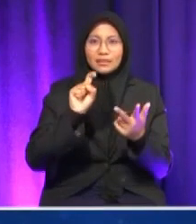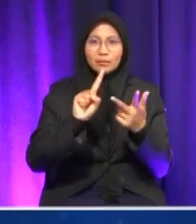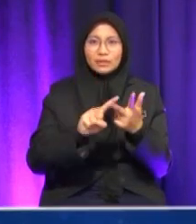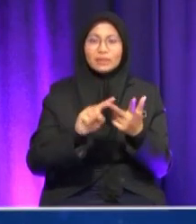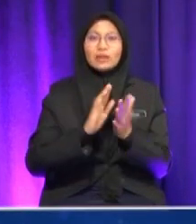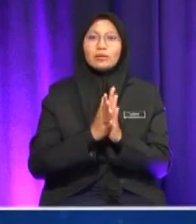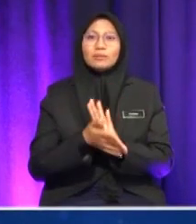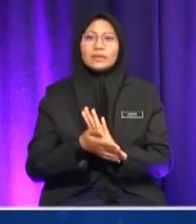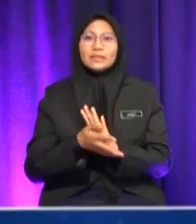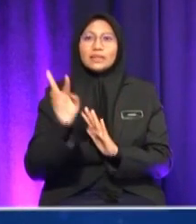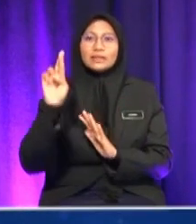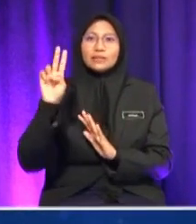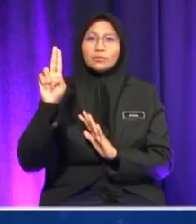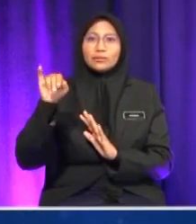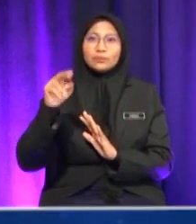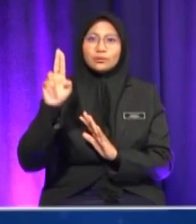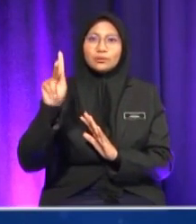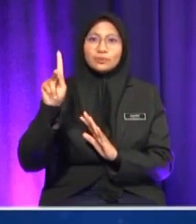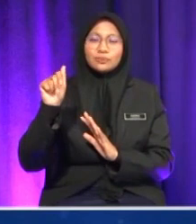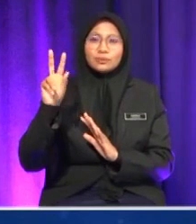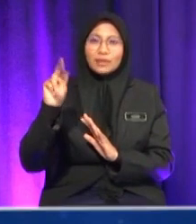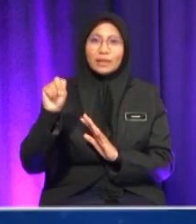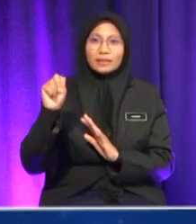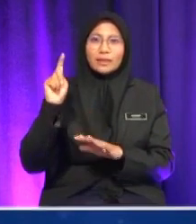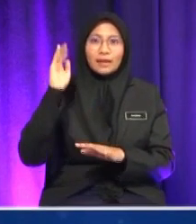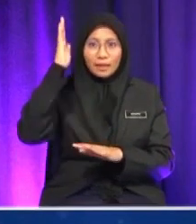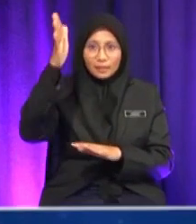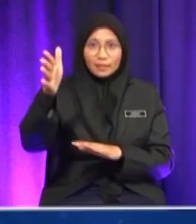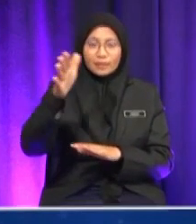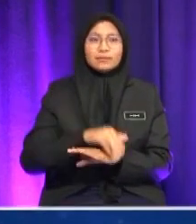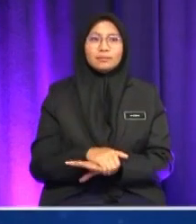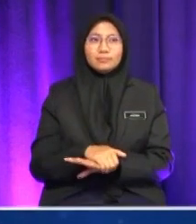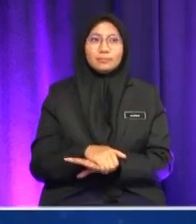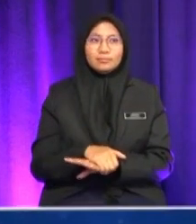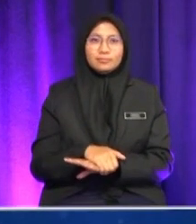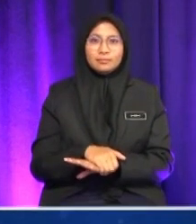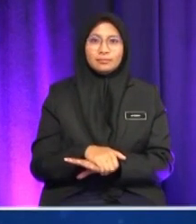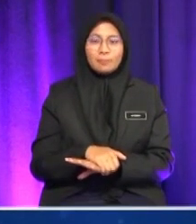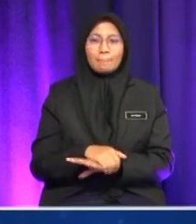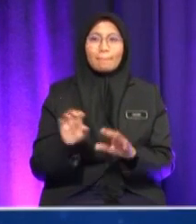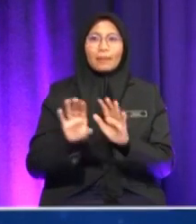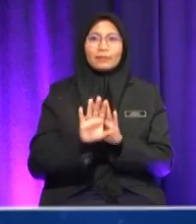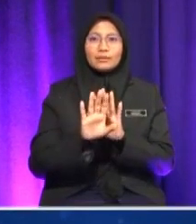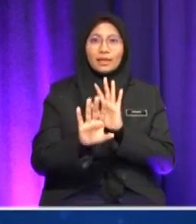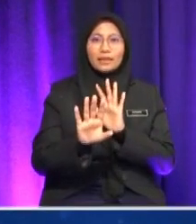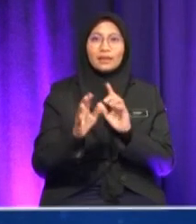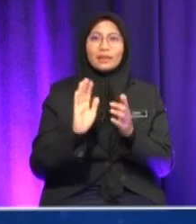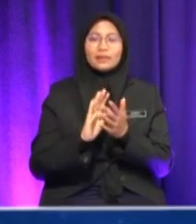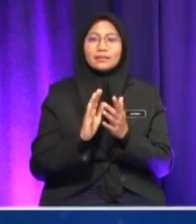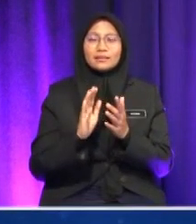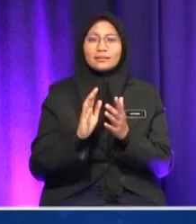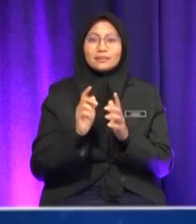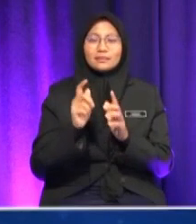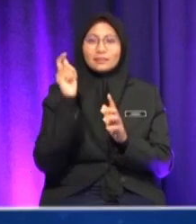mana dokumentasi kita akan menjadi rujukan. Yang keempat, mengelakkan diri daripada tertipu. Dan